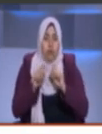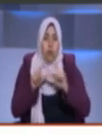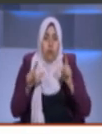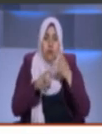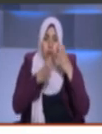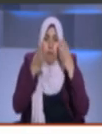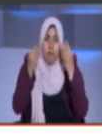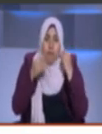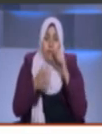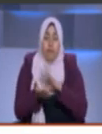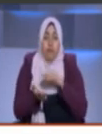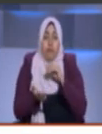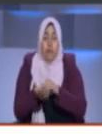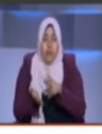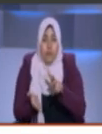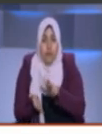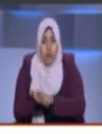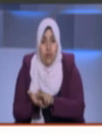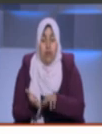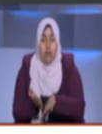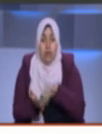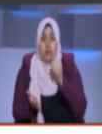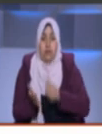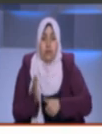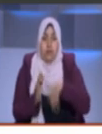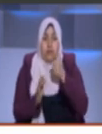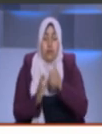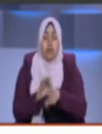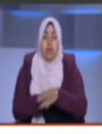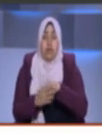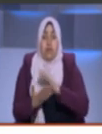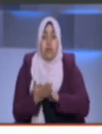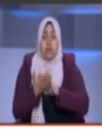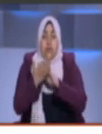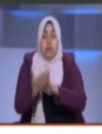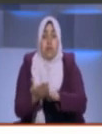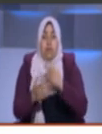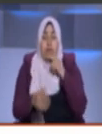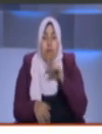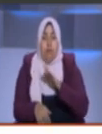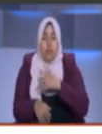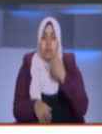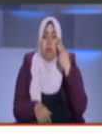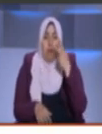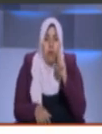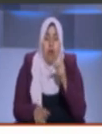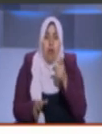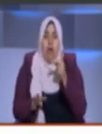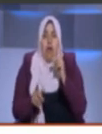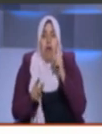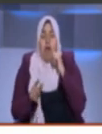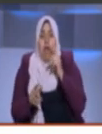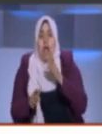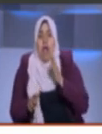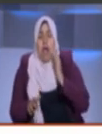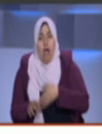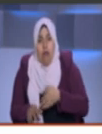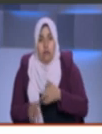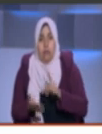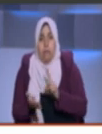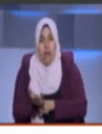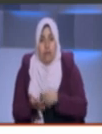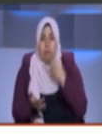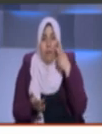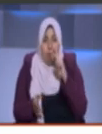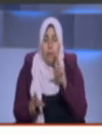إذا ثبت أن يعني تم تسريب هذا بقصد أو بدون قصد، لن تكون الصين وحدها هي